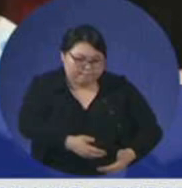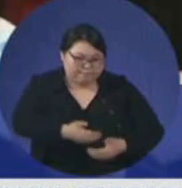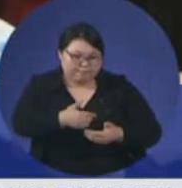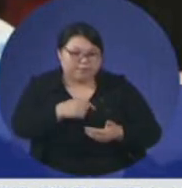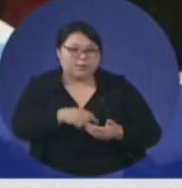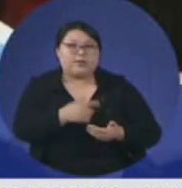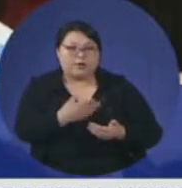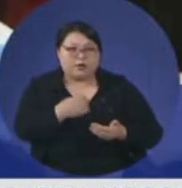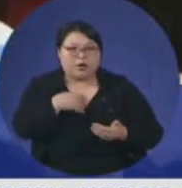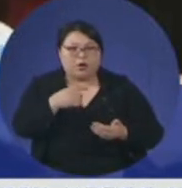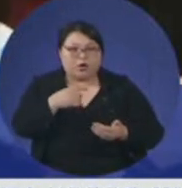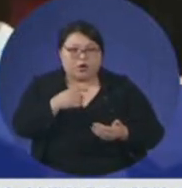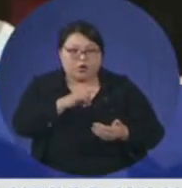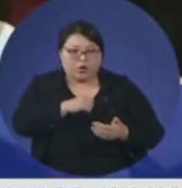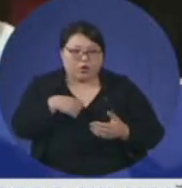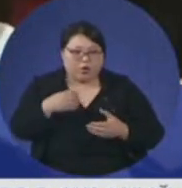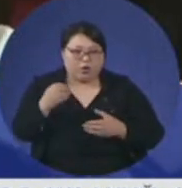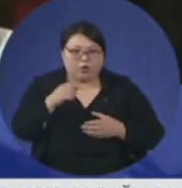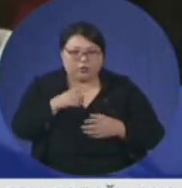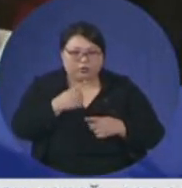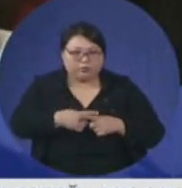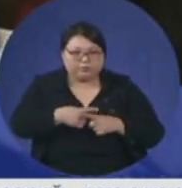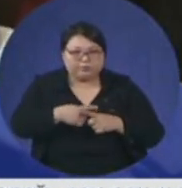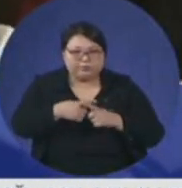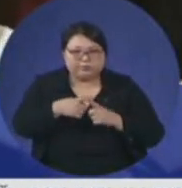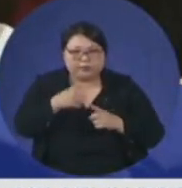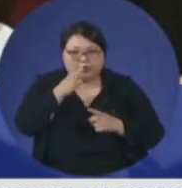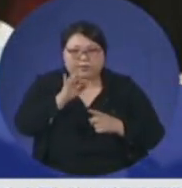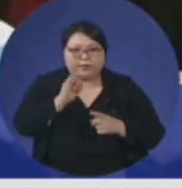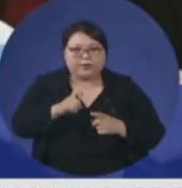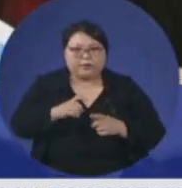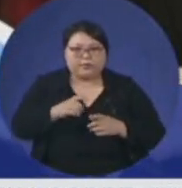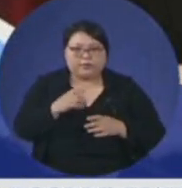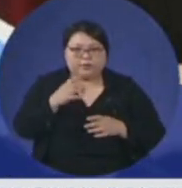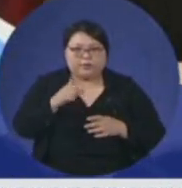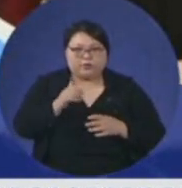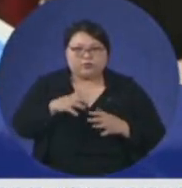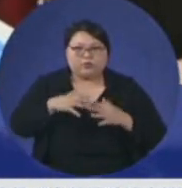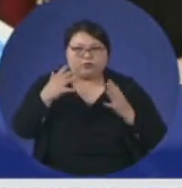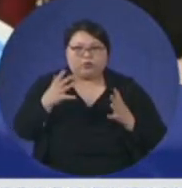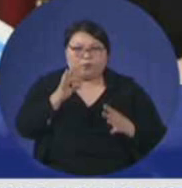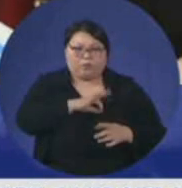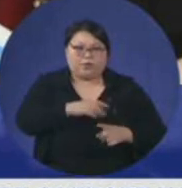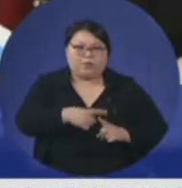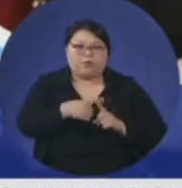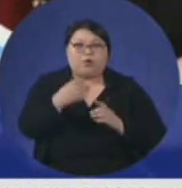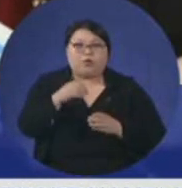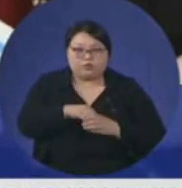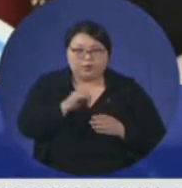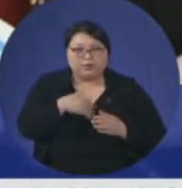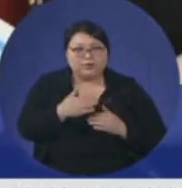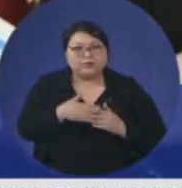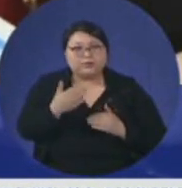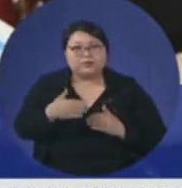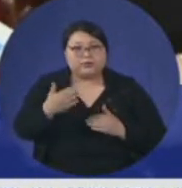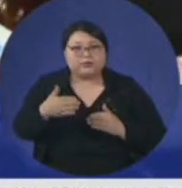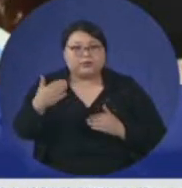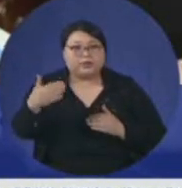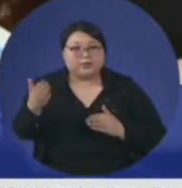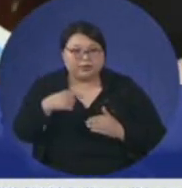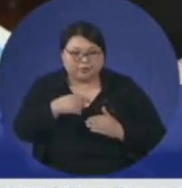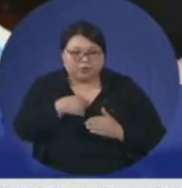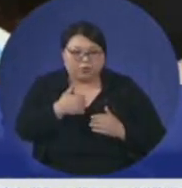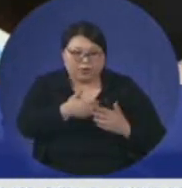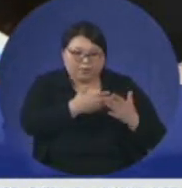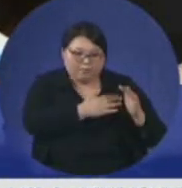оруулж байгаа тус дэмжлэг бол бас их гэдэг бол бид бол тодорхой одоо бас хэлэн зөвтөл үзэж байна. Ер нь цаашлаа бид энэ их